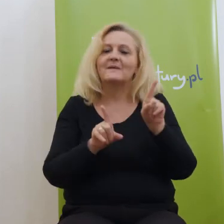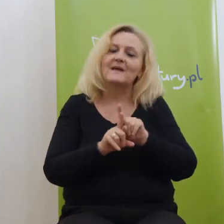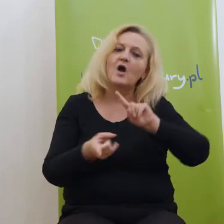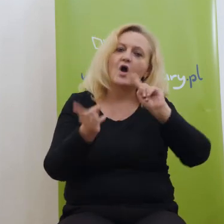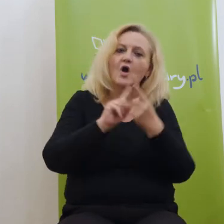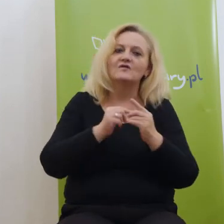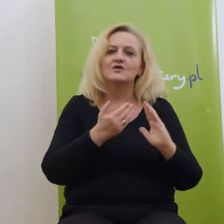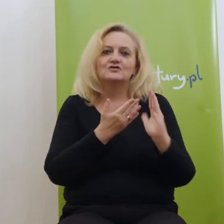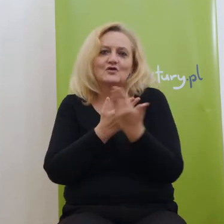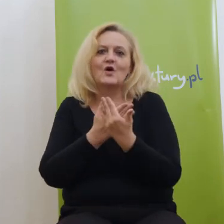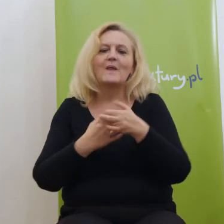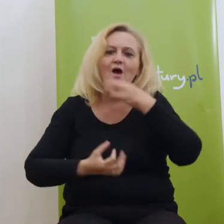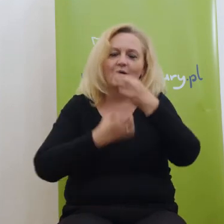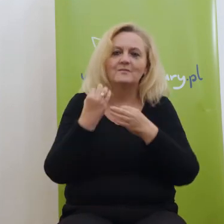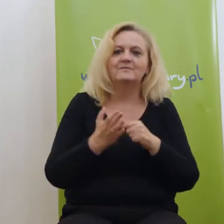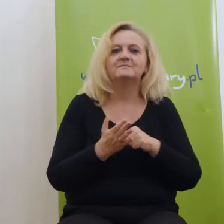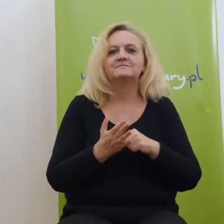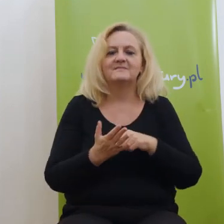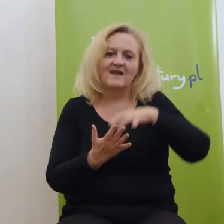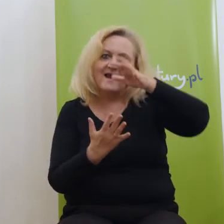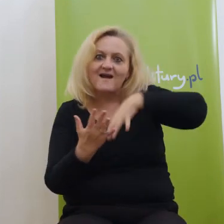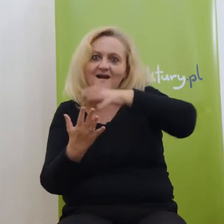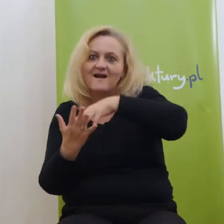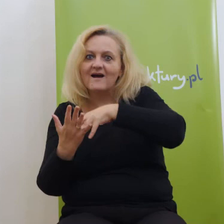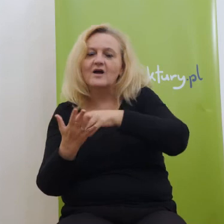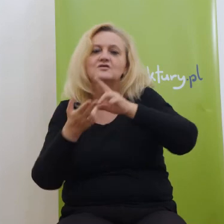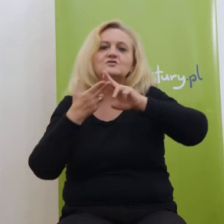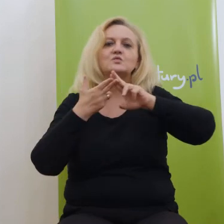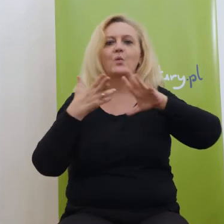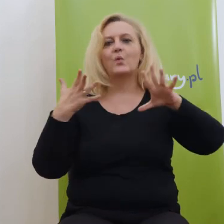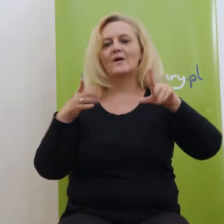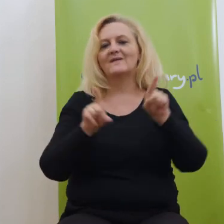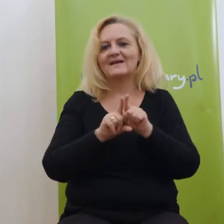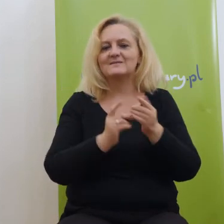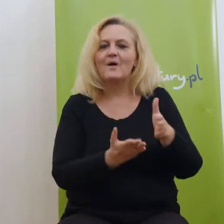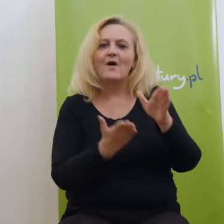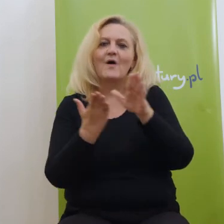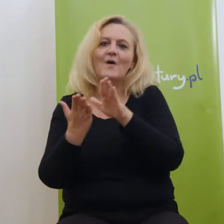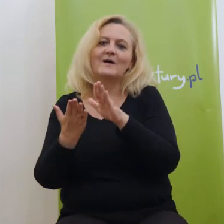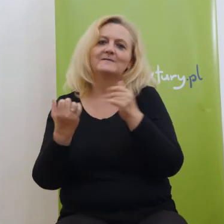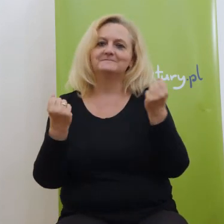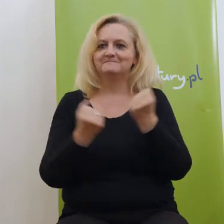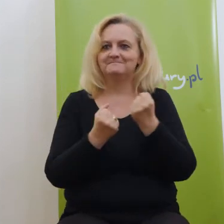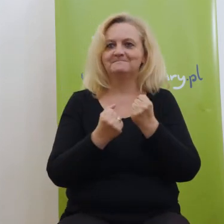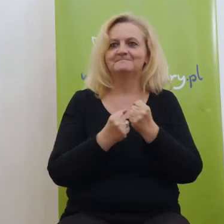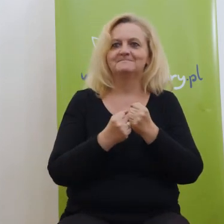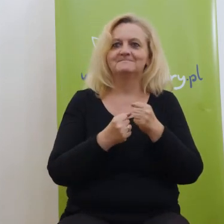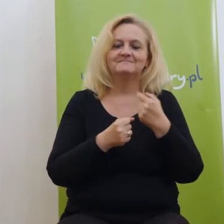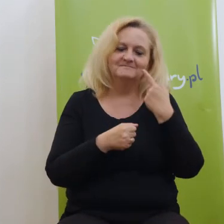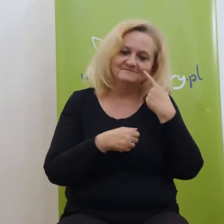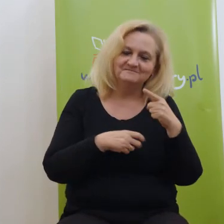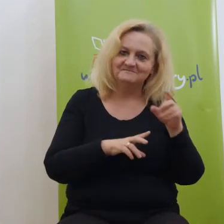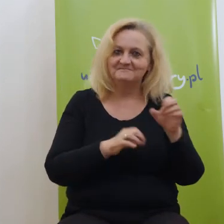opowieści, która właśnie z jednej strony jest idylliczna i słodka, tak jak ta okładka, taka makatkowa i